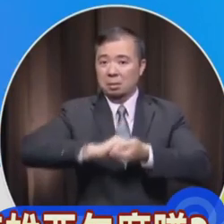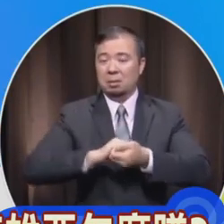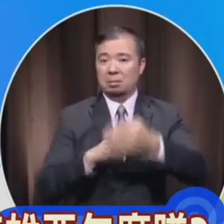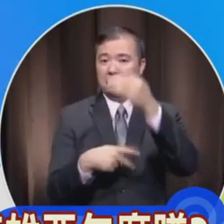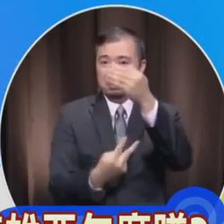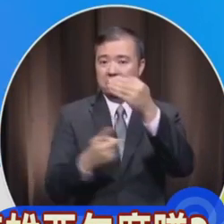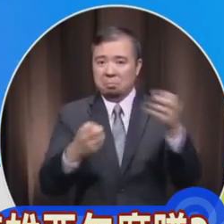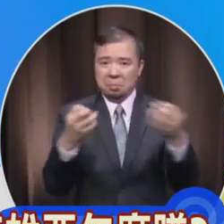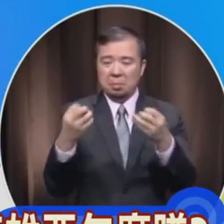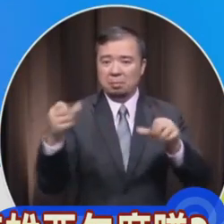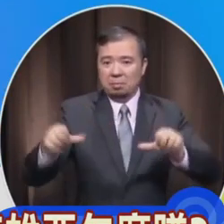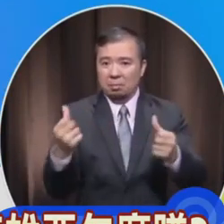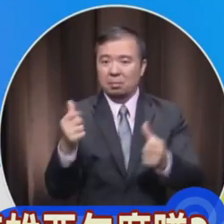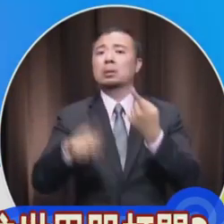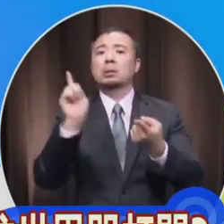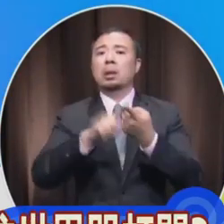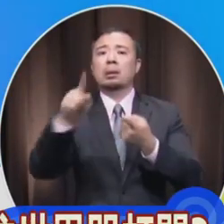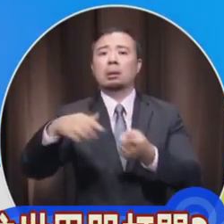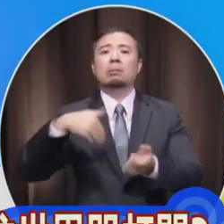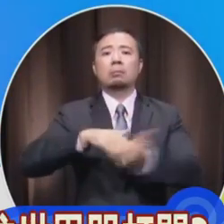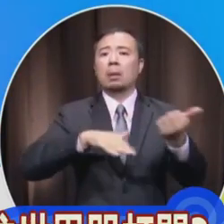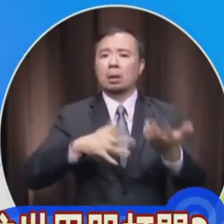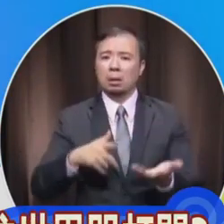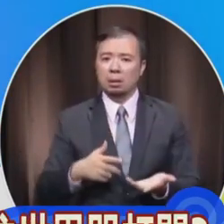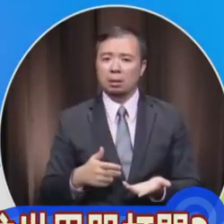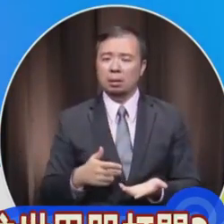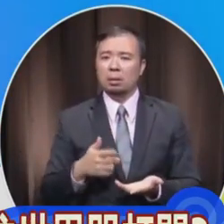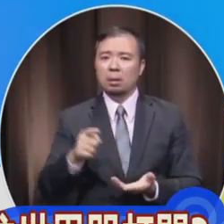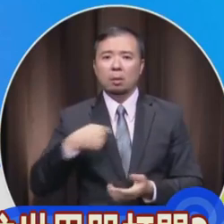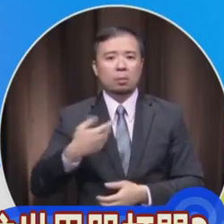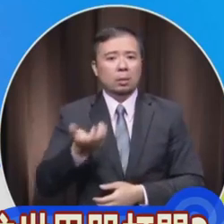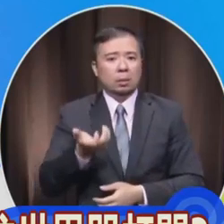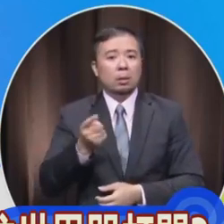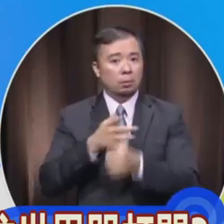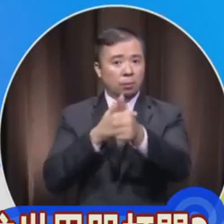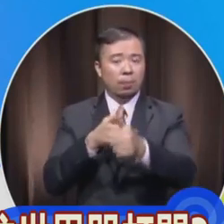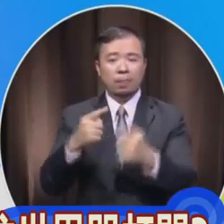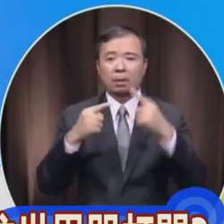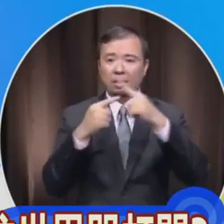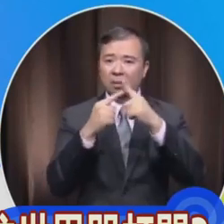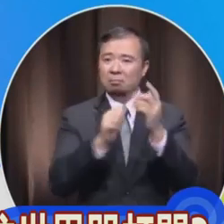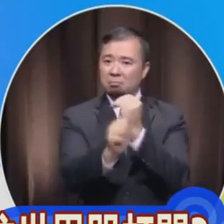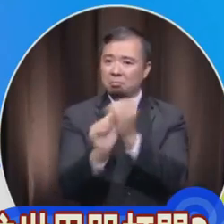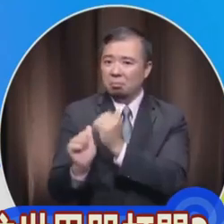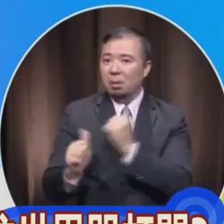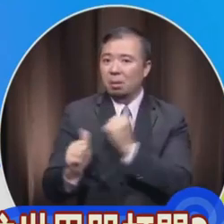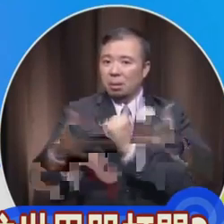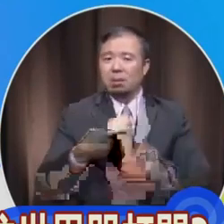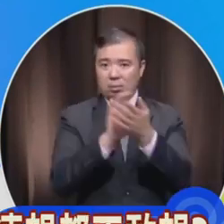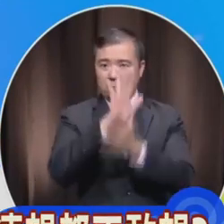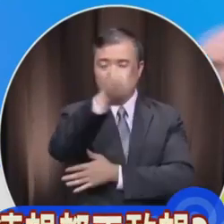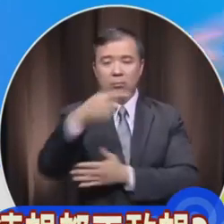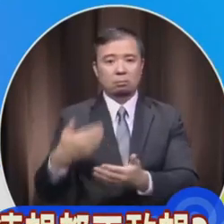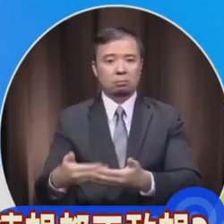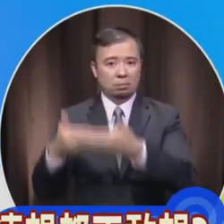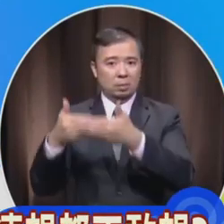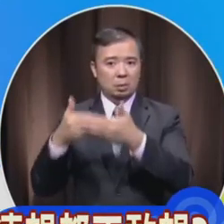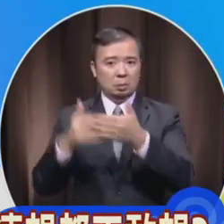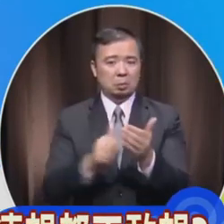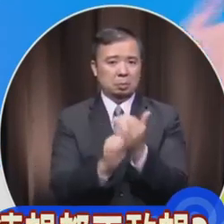们台湾的这个通往全世界都很清楚说。我刚刚问你说人口的问题，我当然有目标啊，我怎么没有目标？你的策